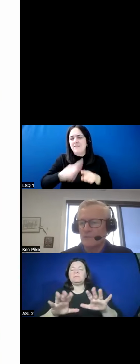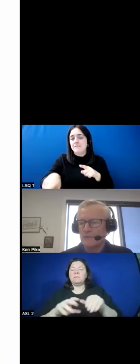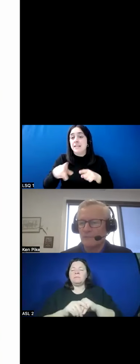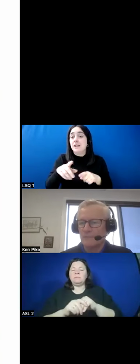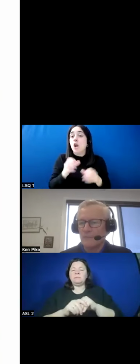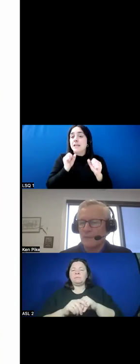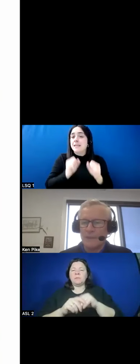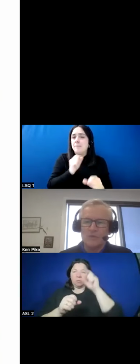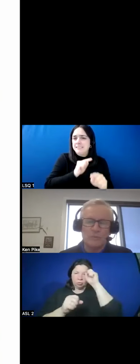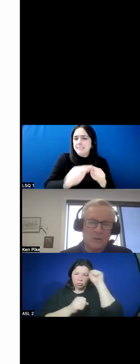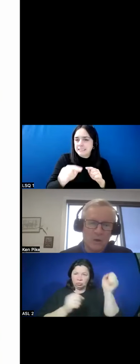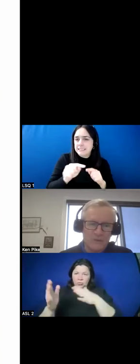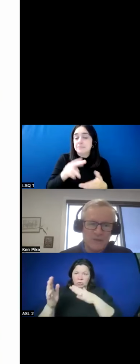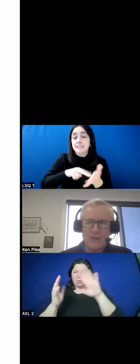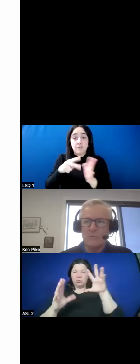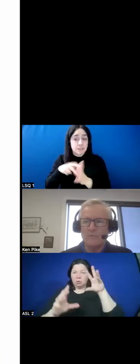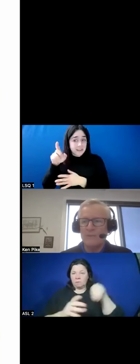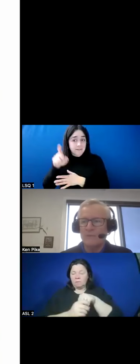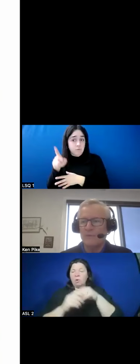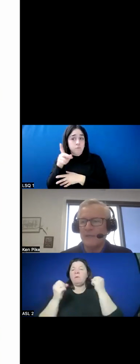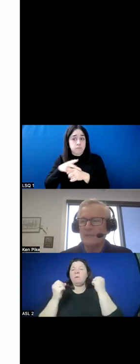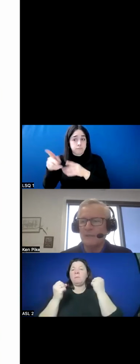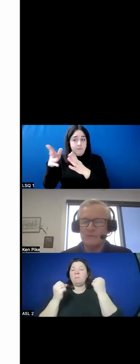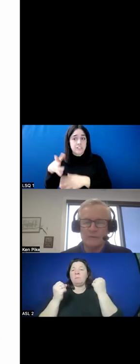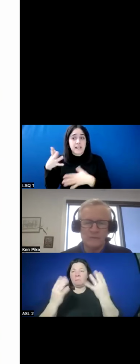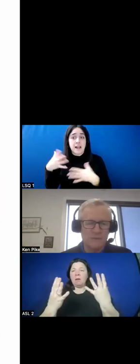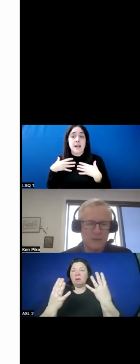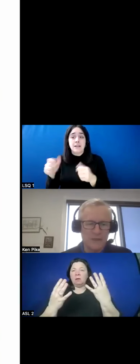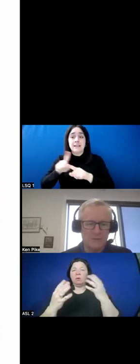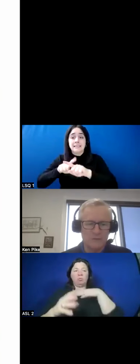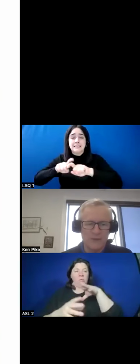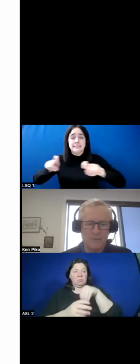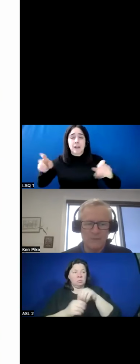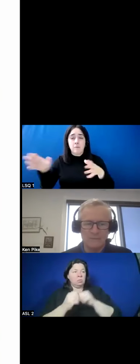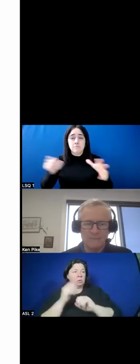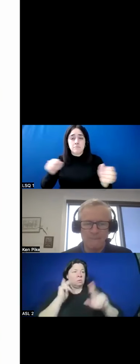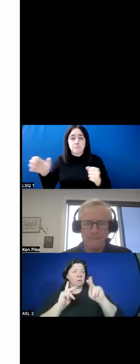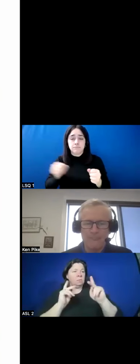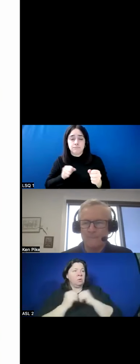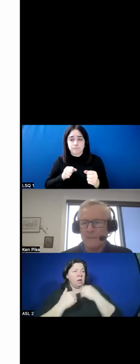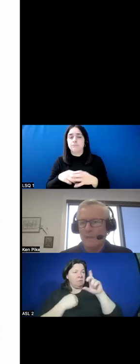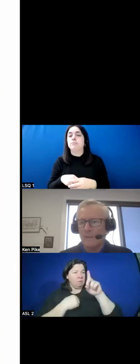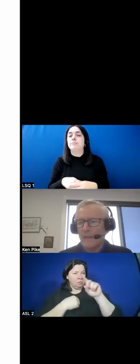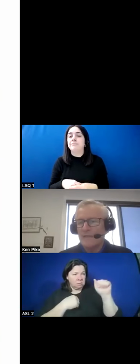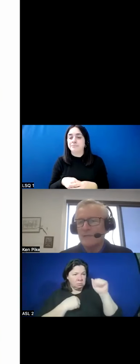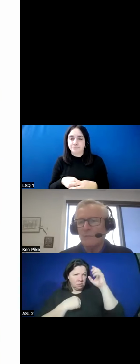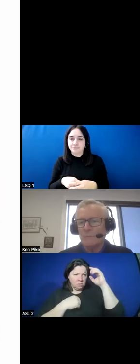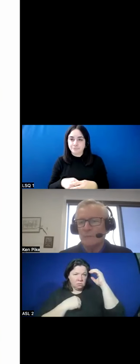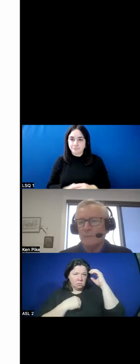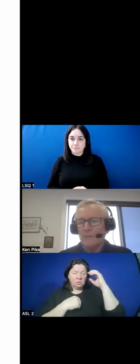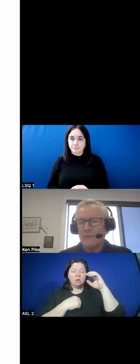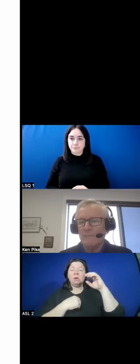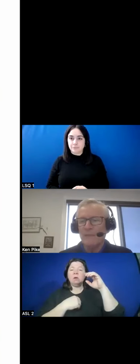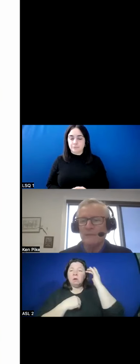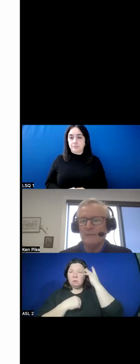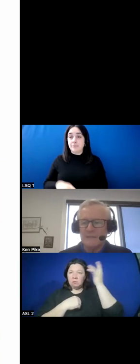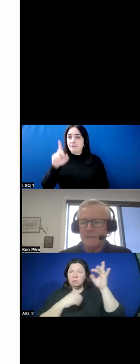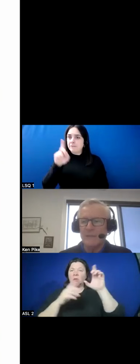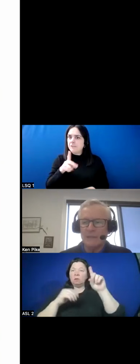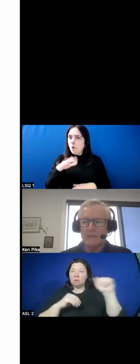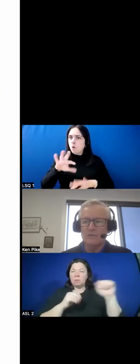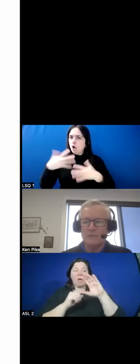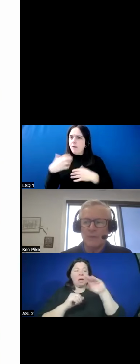un grand nombre de professionnels de la santé différents. Elle doit être conçue en collaboration avec les personnes ayant une déficience intellectuelle et leurs